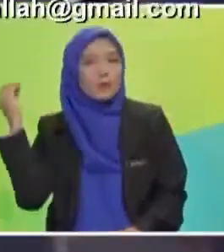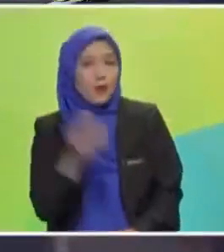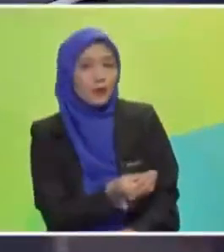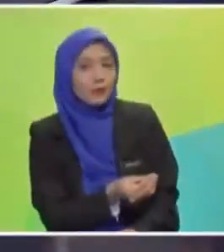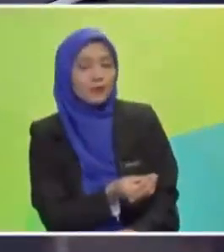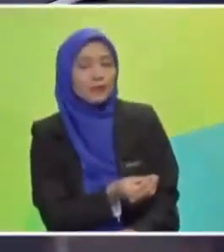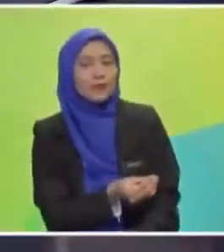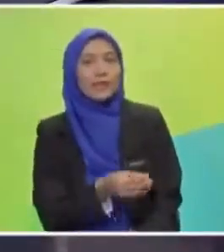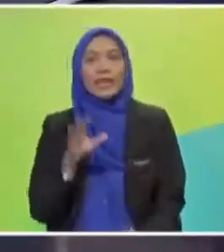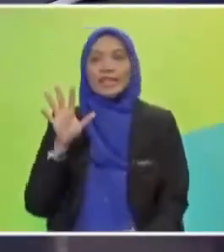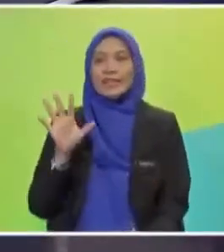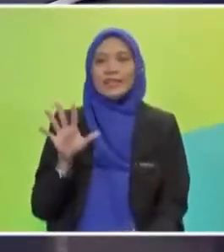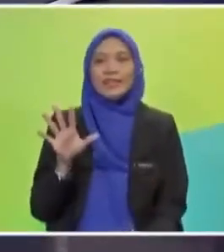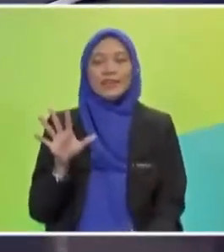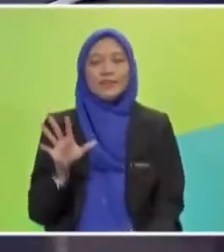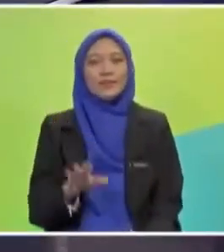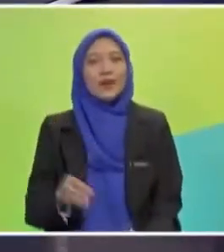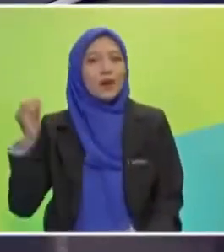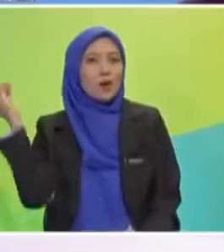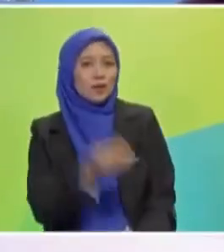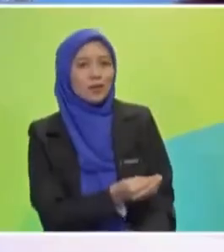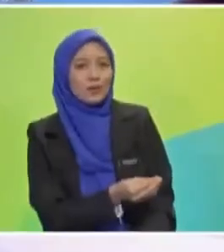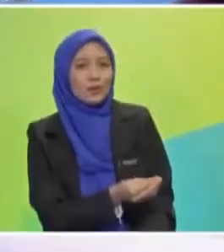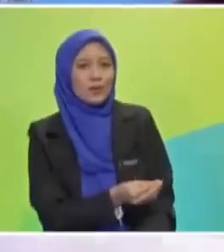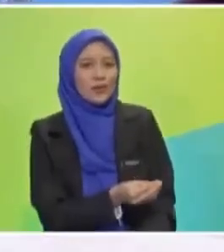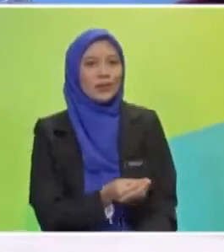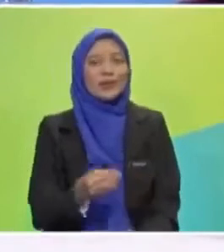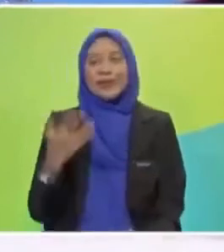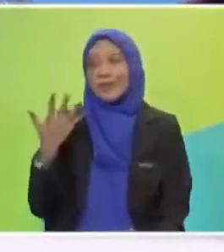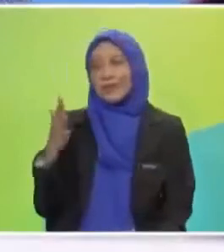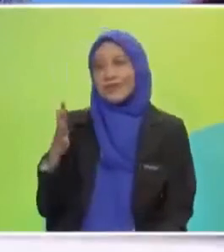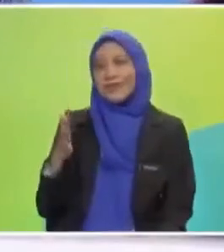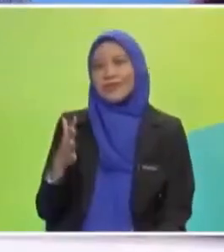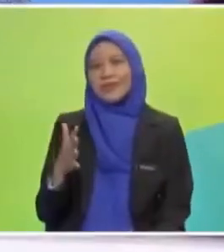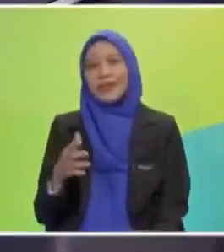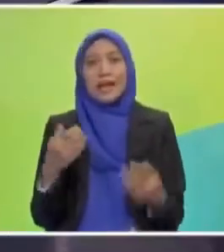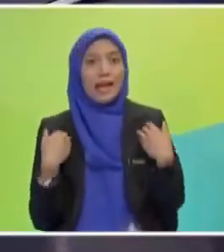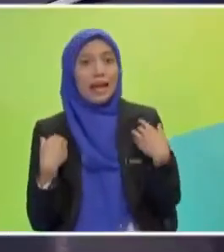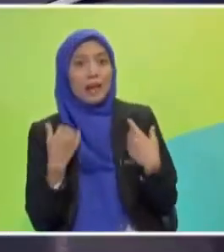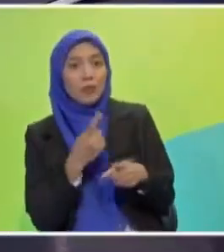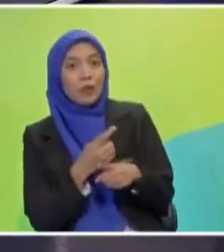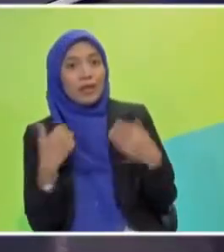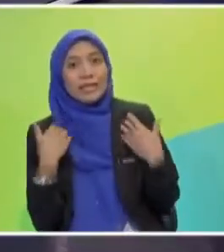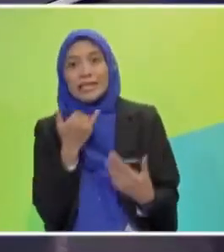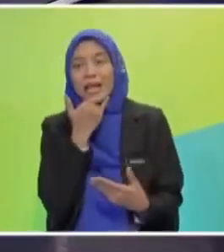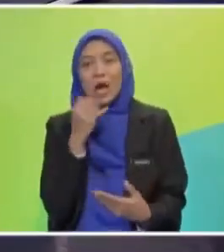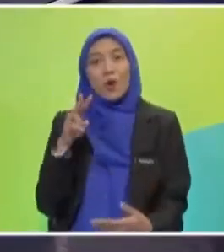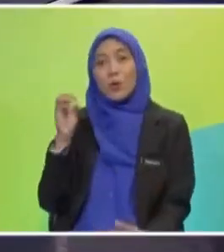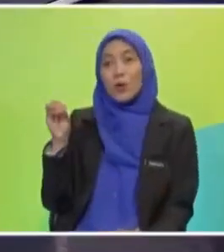1 2 3 awesome. 5. 1 2 3 awesome. 15. 1 2 3 awesome.